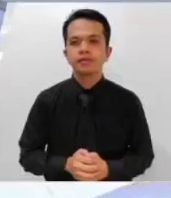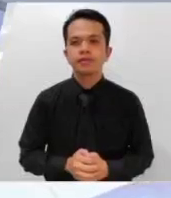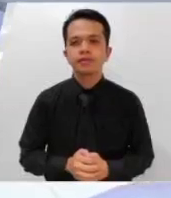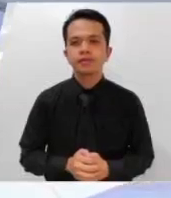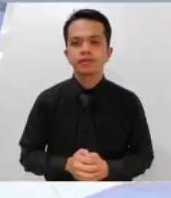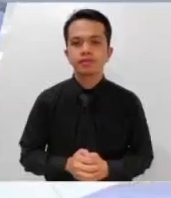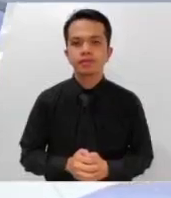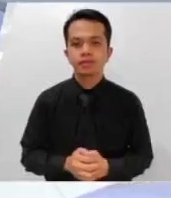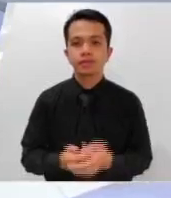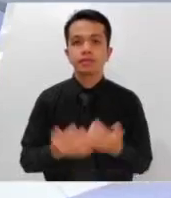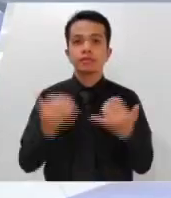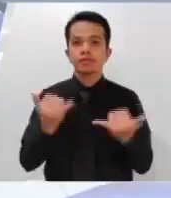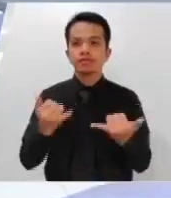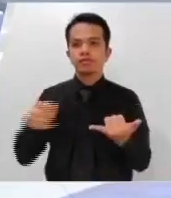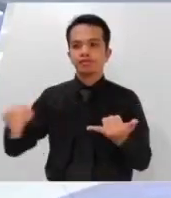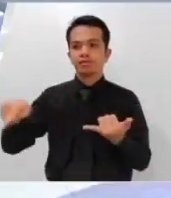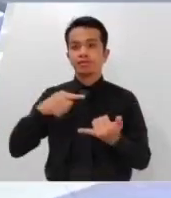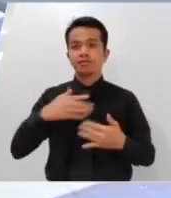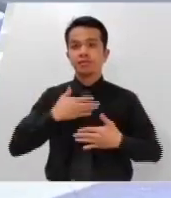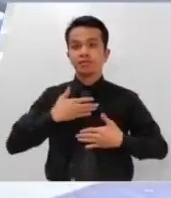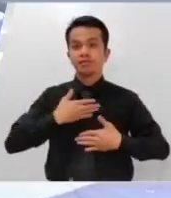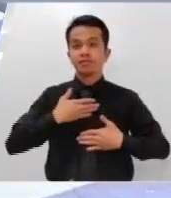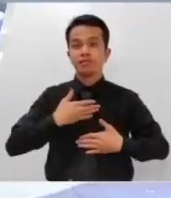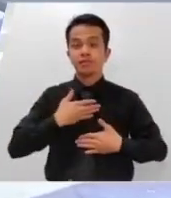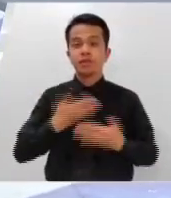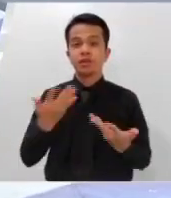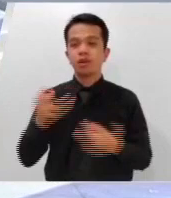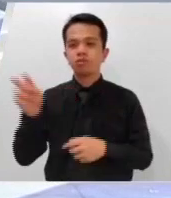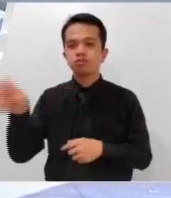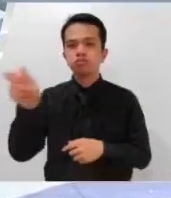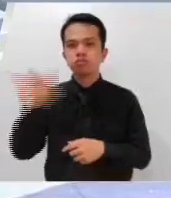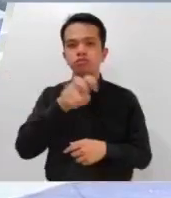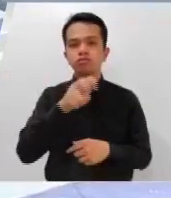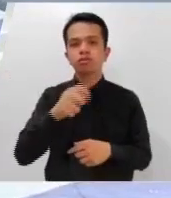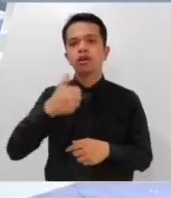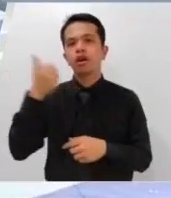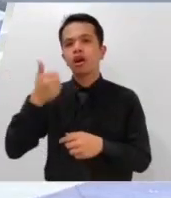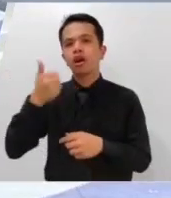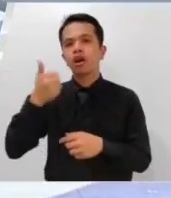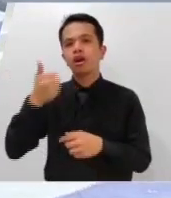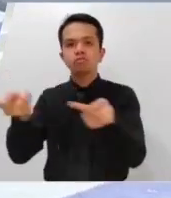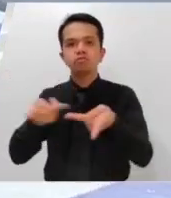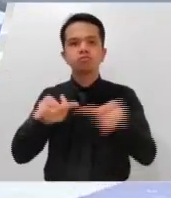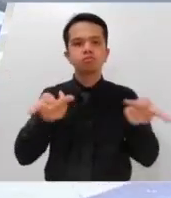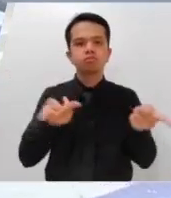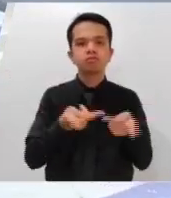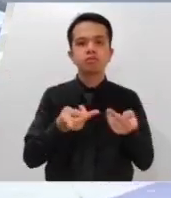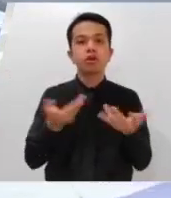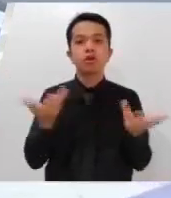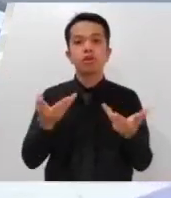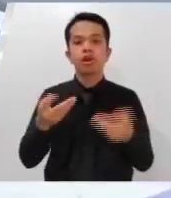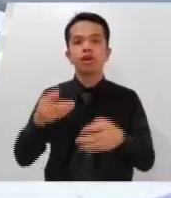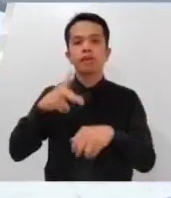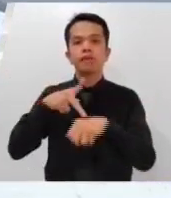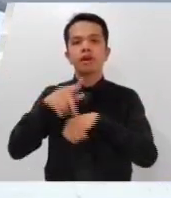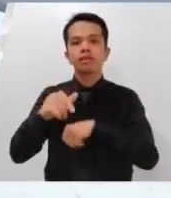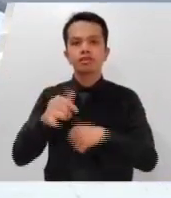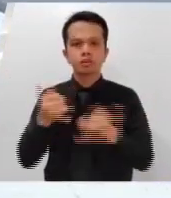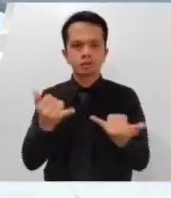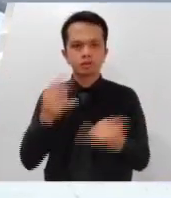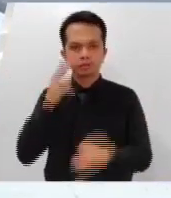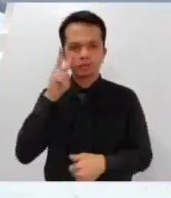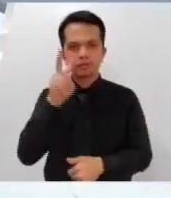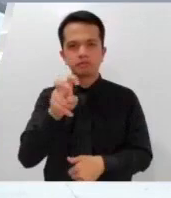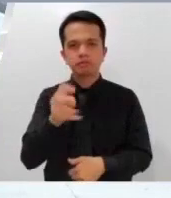Samantala, nag-enjoy naman ang ilang kababayan natin sa mga rides at iba pang attraction ng amusement park sa Pasay City. Saksi live,